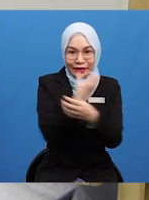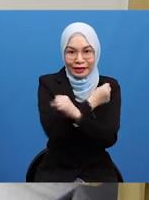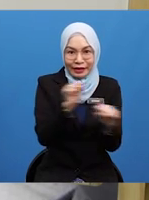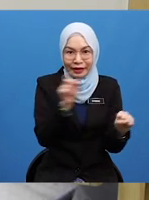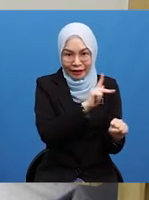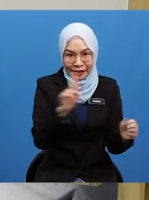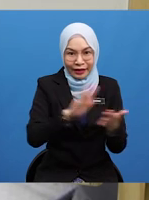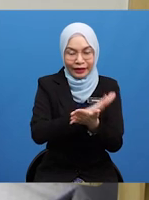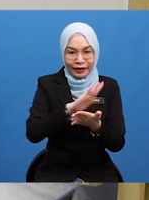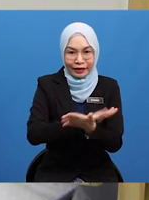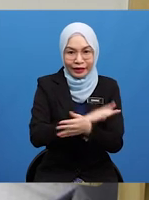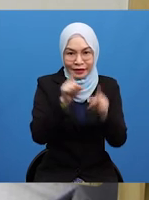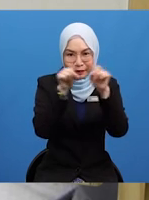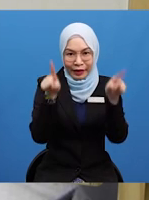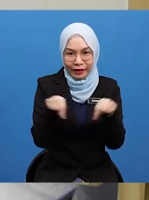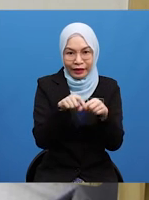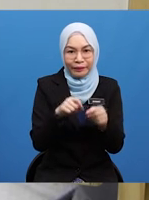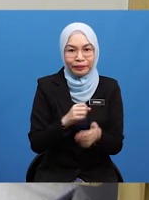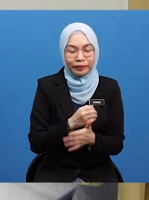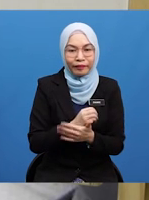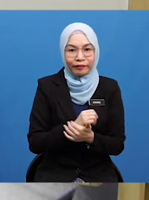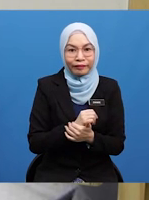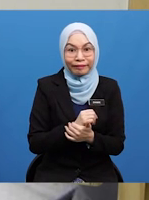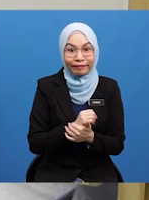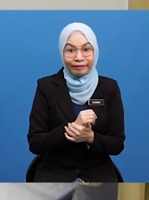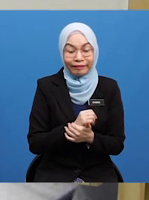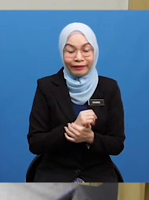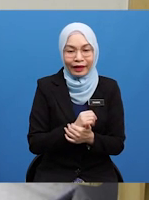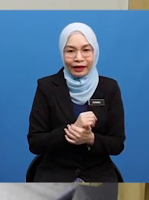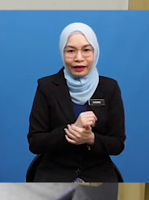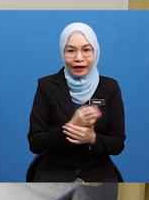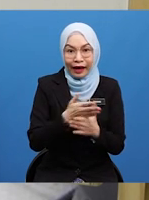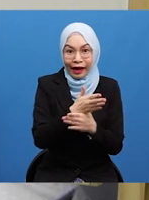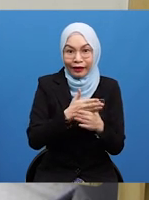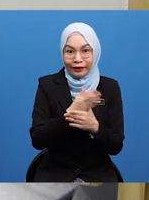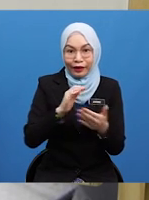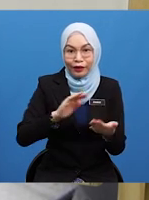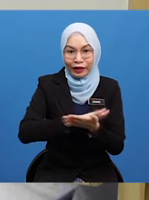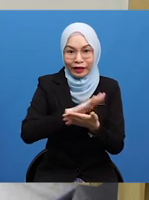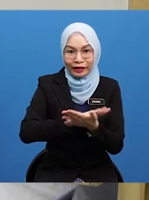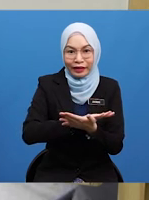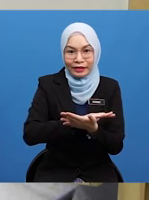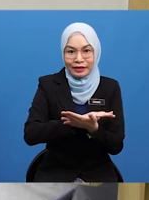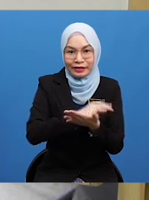petak atau lebih dikenali sebagai kertas graf yang berukuran 1 cm